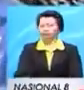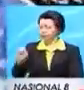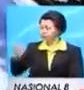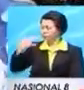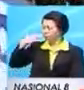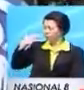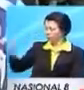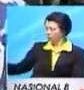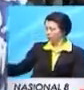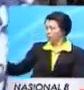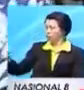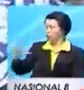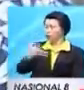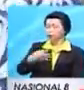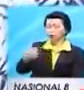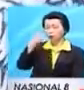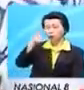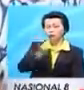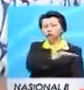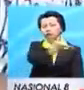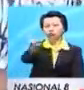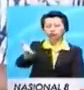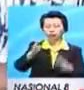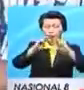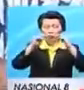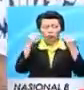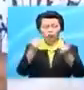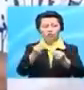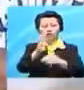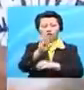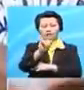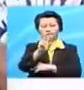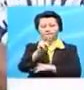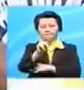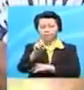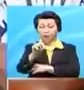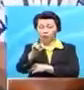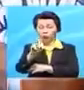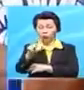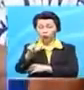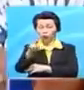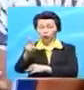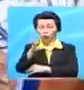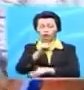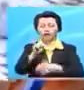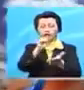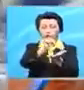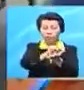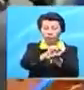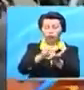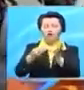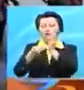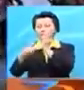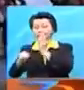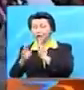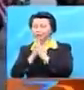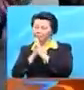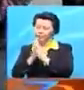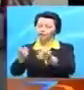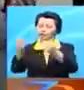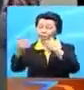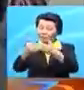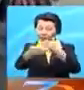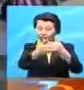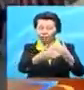kasih Tuan Haji dan kepada seluruh masyarakat di Bintulu khususnya dan juga di Sibu, Miri yang terdekat, di Belaga dan